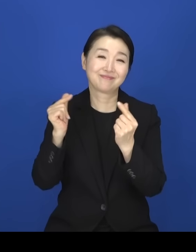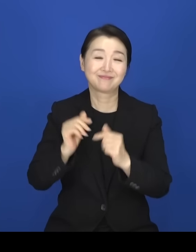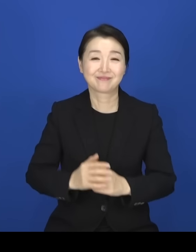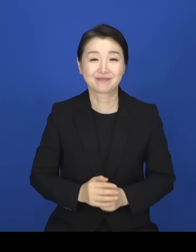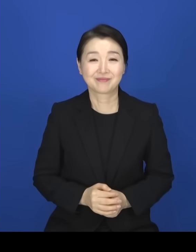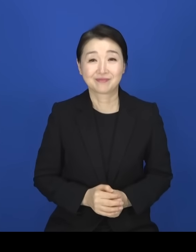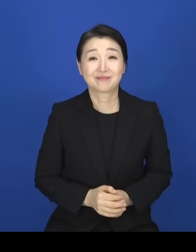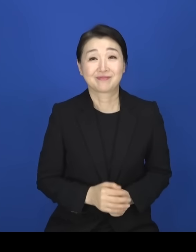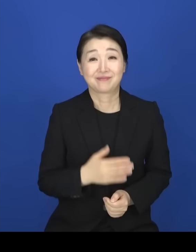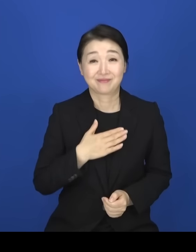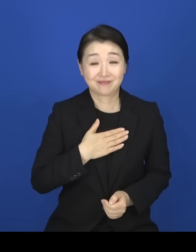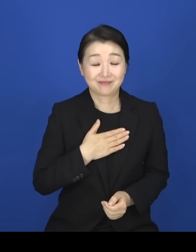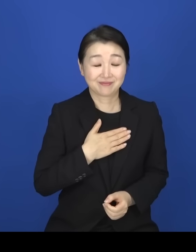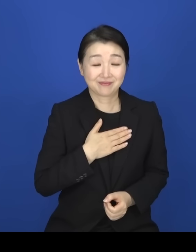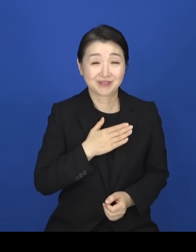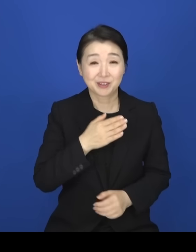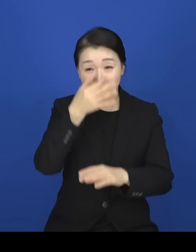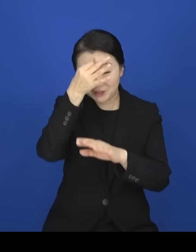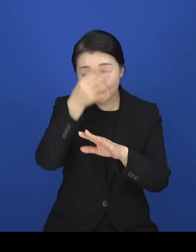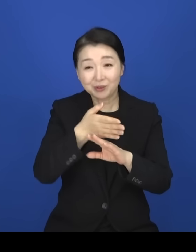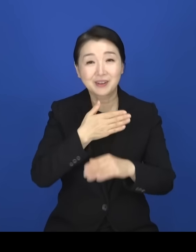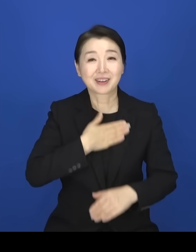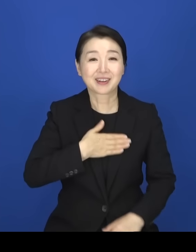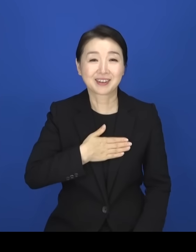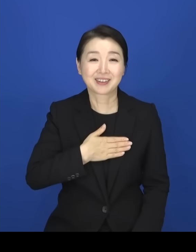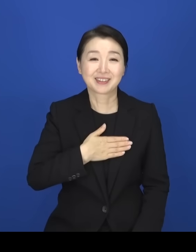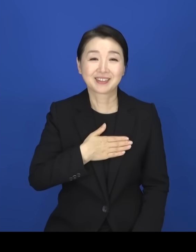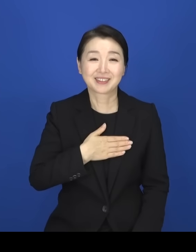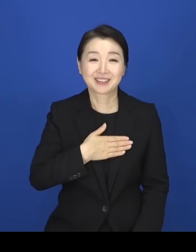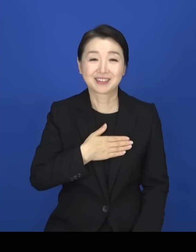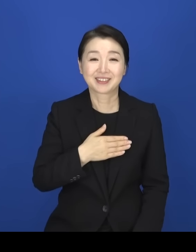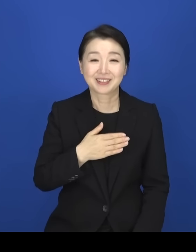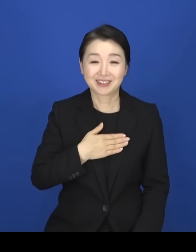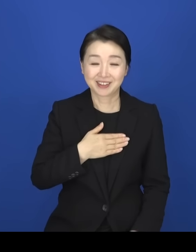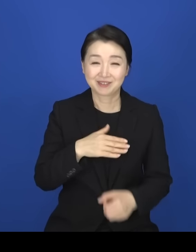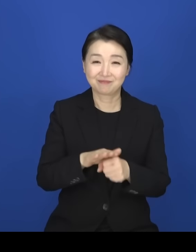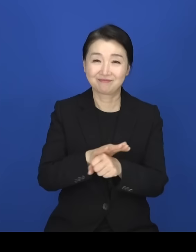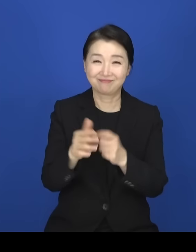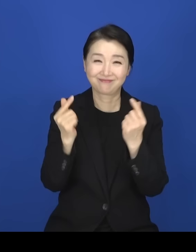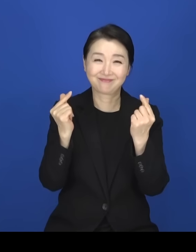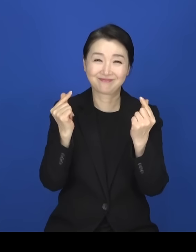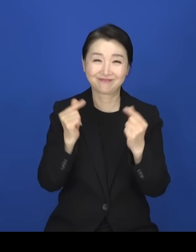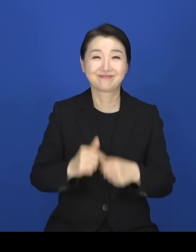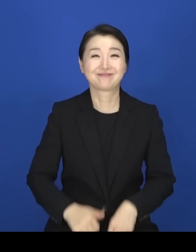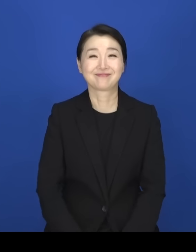하나님 제가 너무 죄송한 거 많은데 제가 진짜 너무 사랑해요.